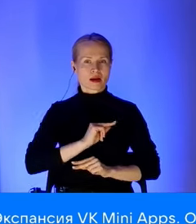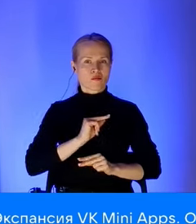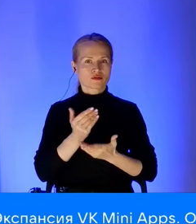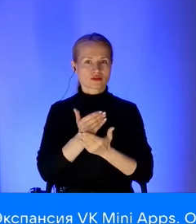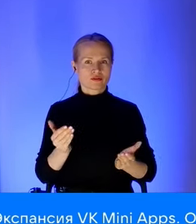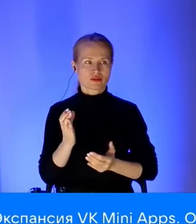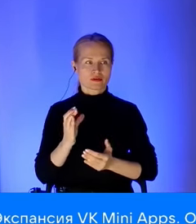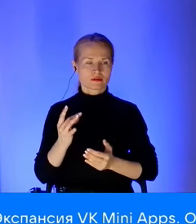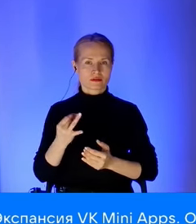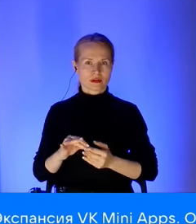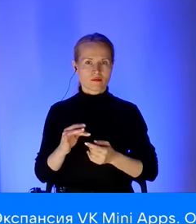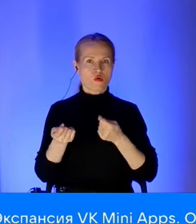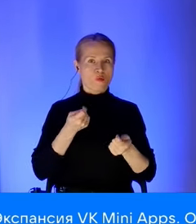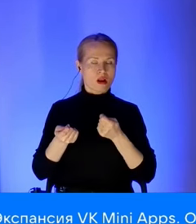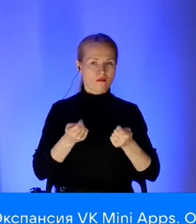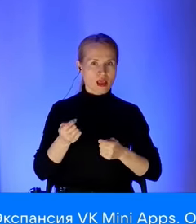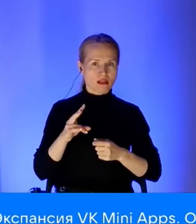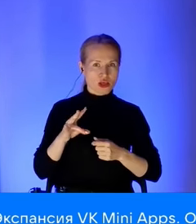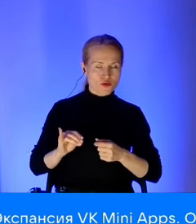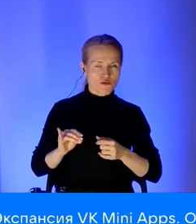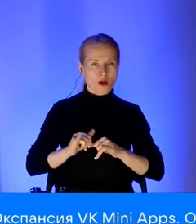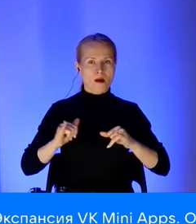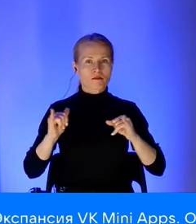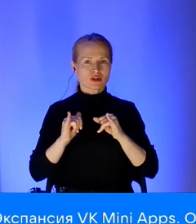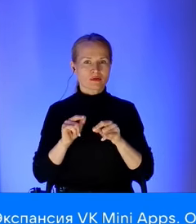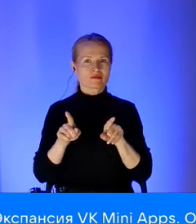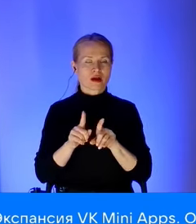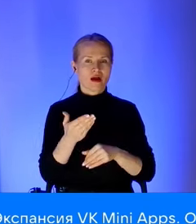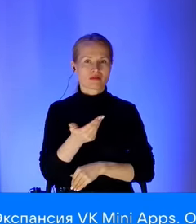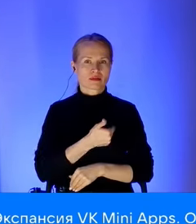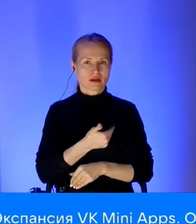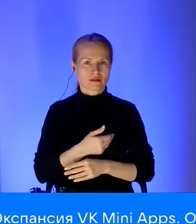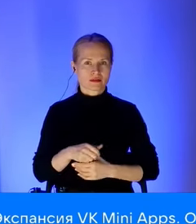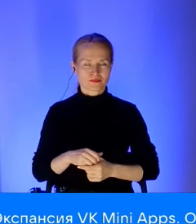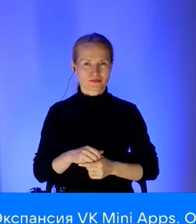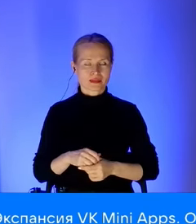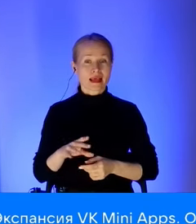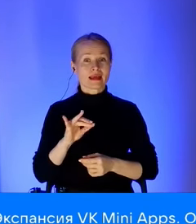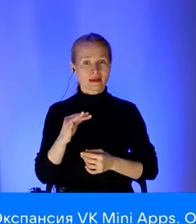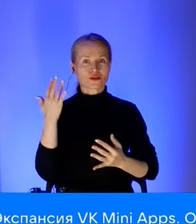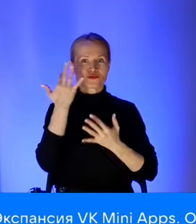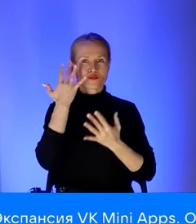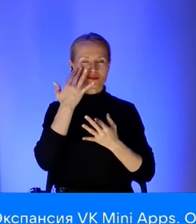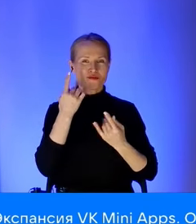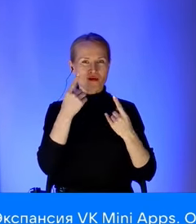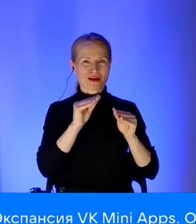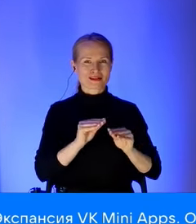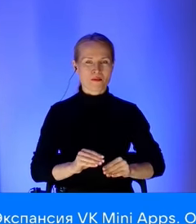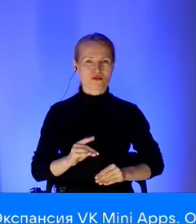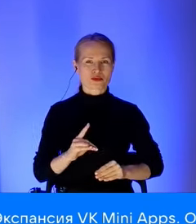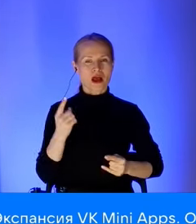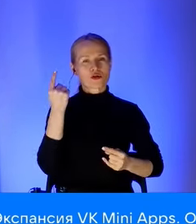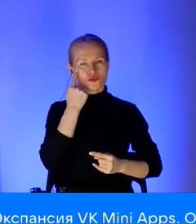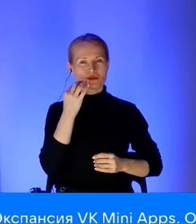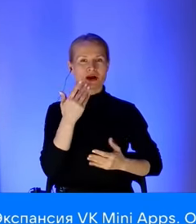работать с вашей системой, управлять ею, масштабировать так, как вы захотите. И думайте о разработчиках,